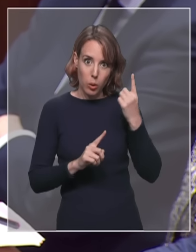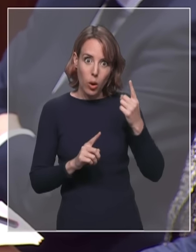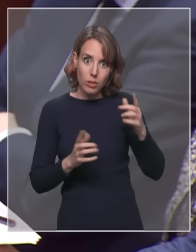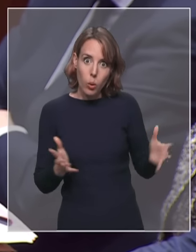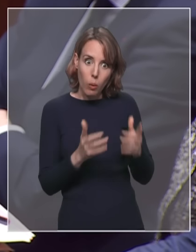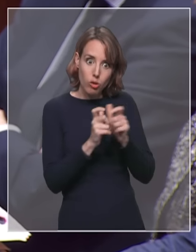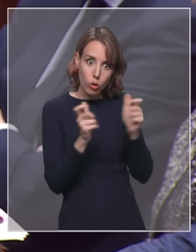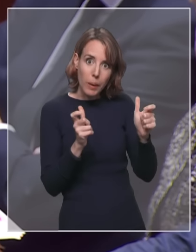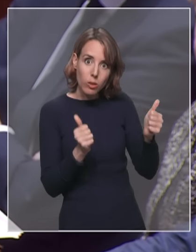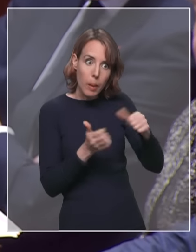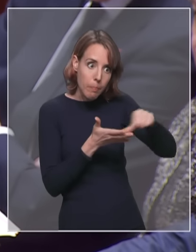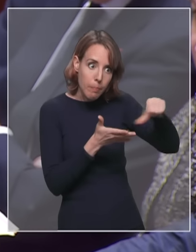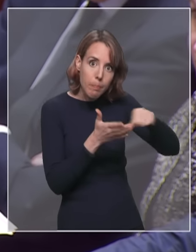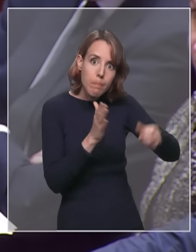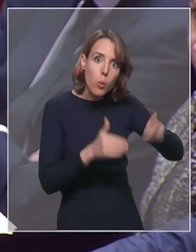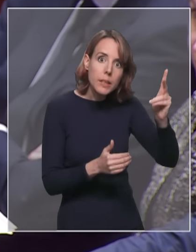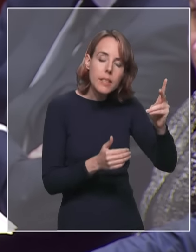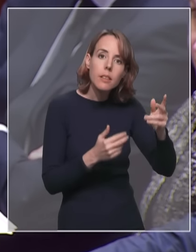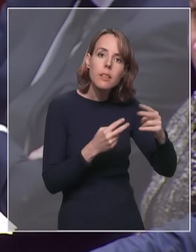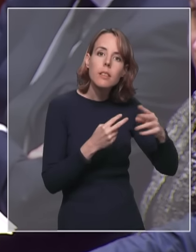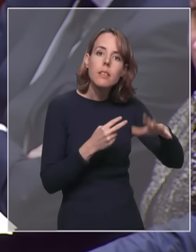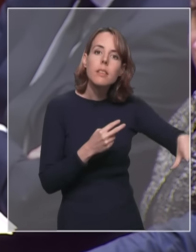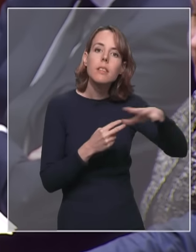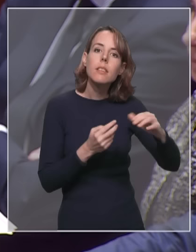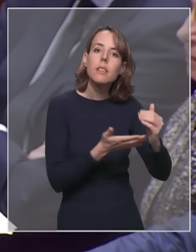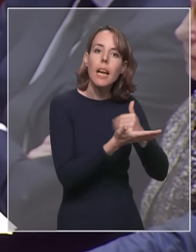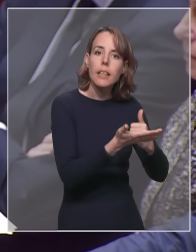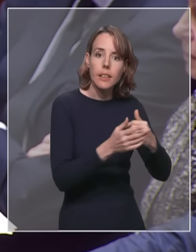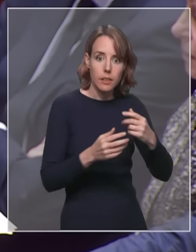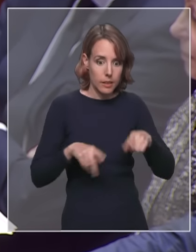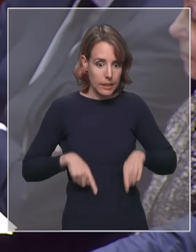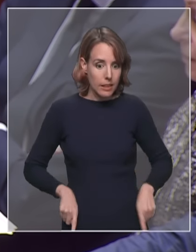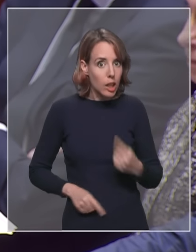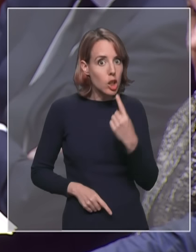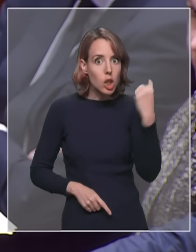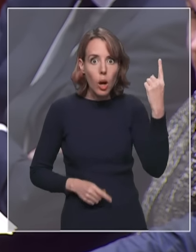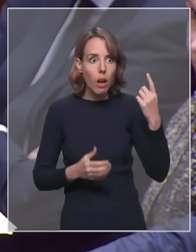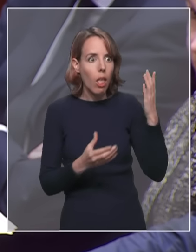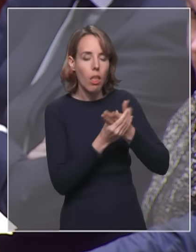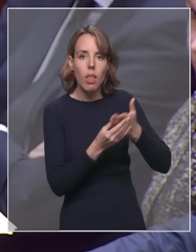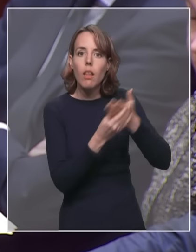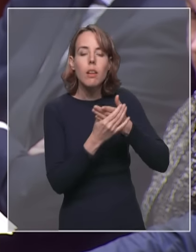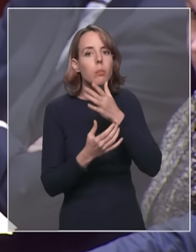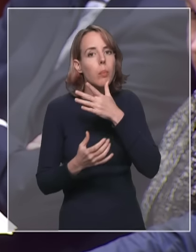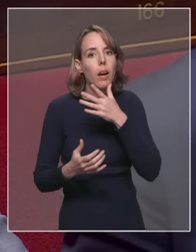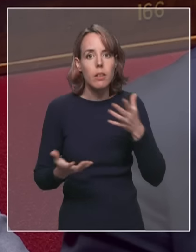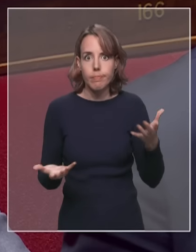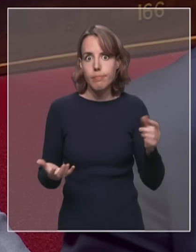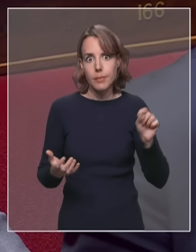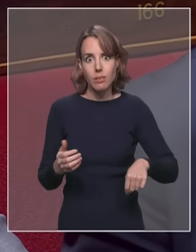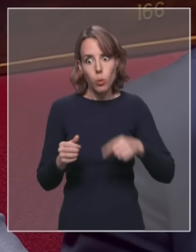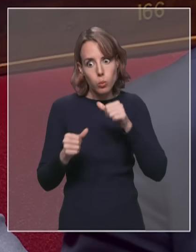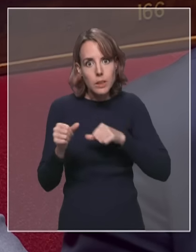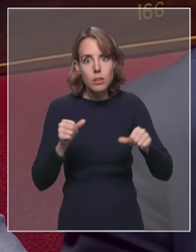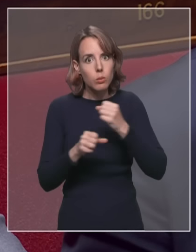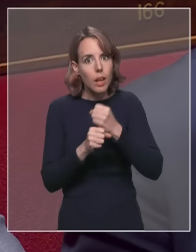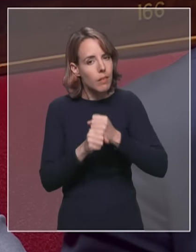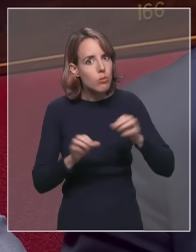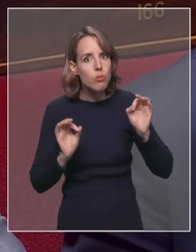l'État qui peut tout seul. Et donc nous avons besoin de mettre nos entreprises au quotidien dans les meilleures conditions de travail. C'est pour cela que nous avons